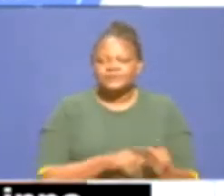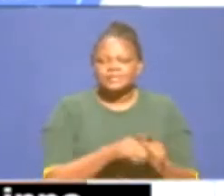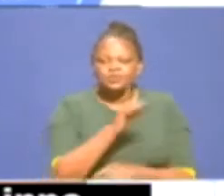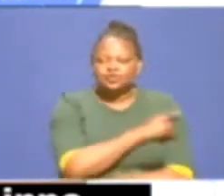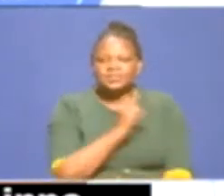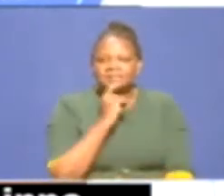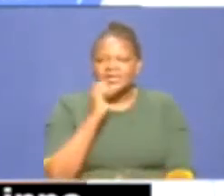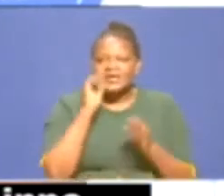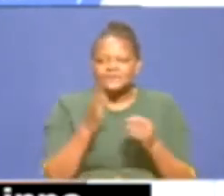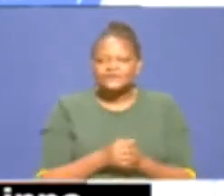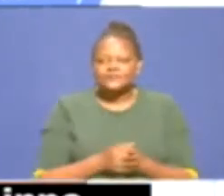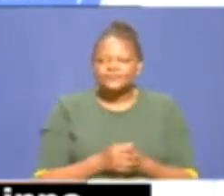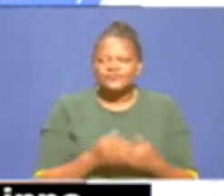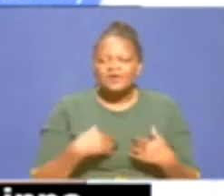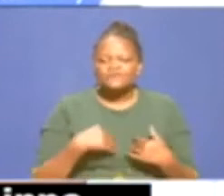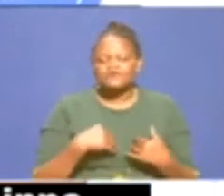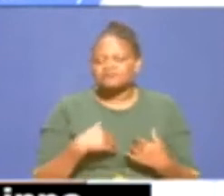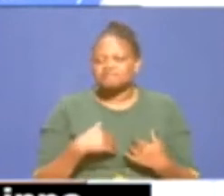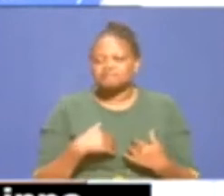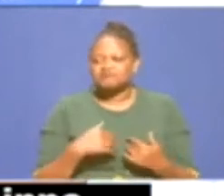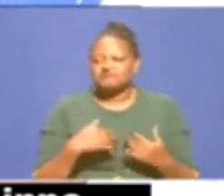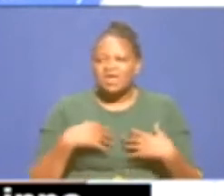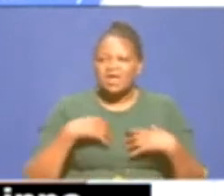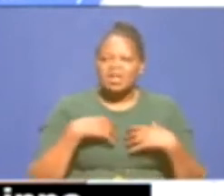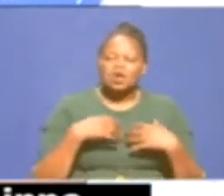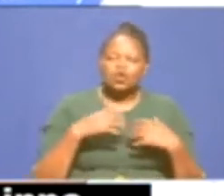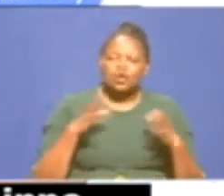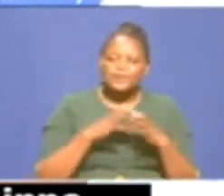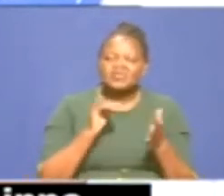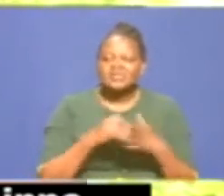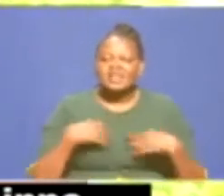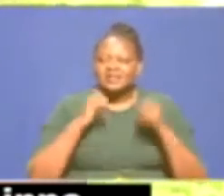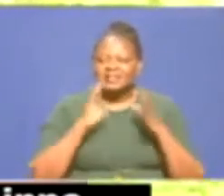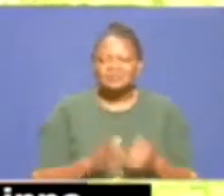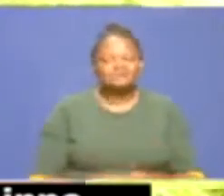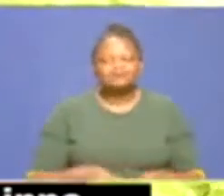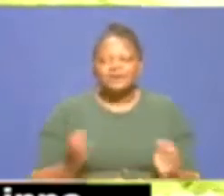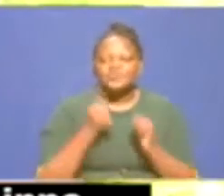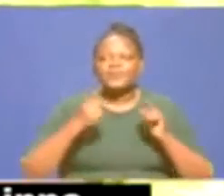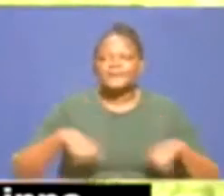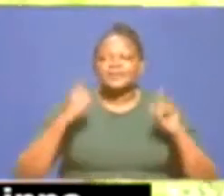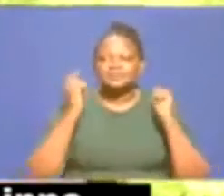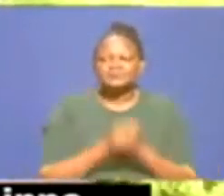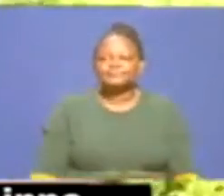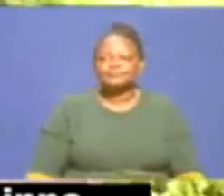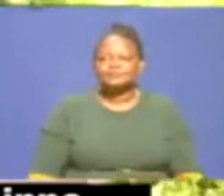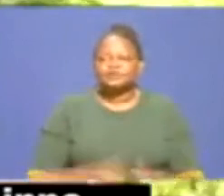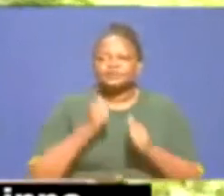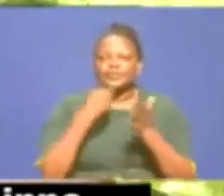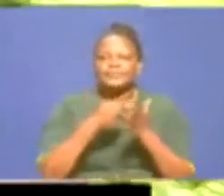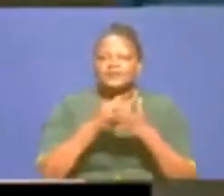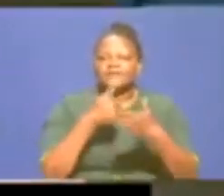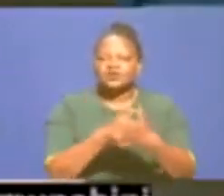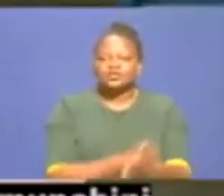if you have an unhealthy community, then you cannot say you're prospering as a society. Wakfu wa Sportpesa husaidia